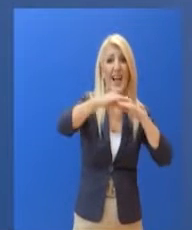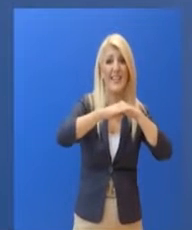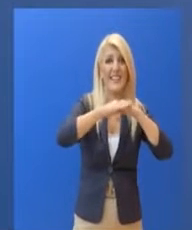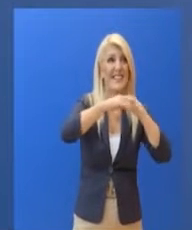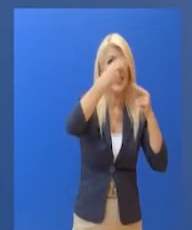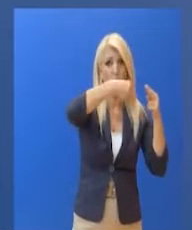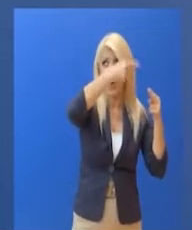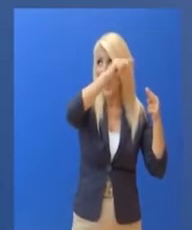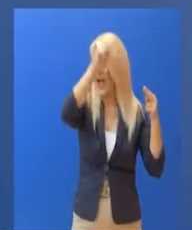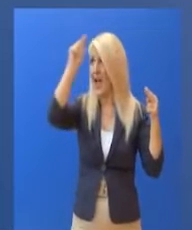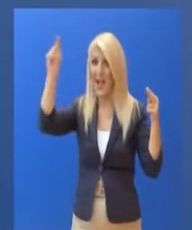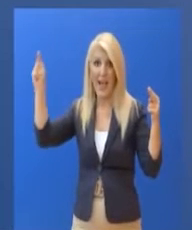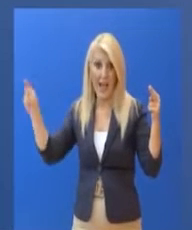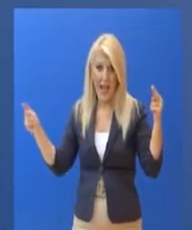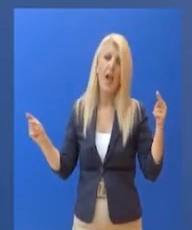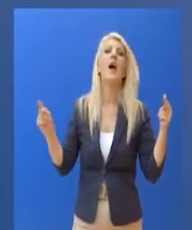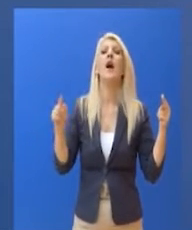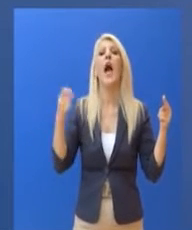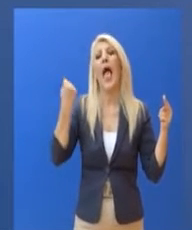του Προμαχώνα. Συγκεκριμένα,